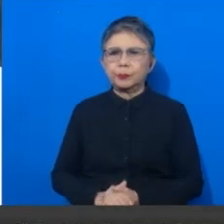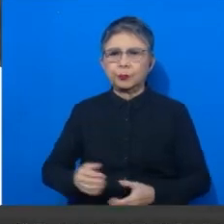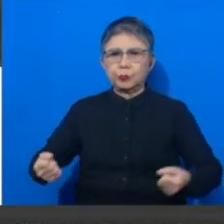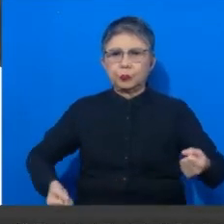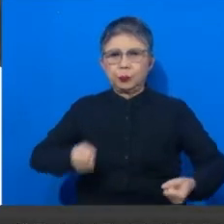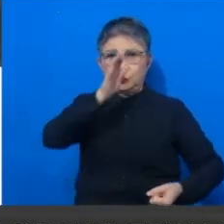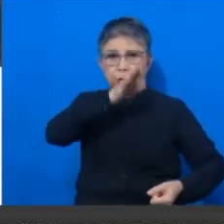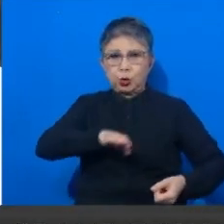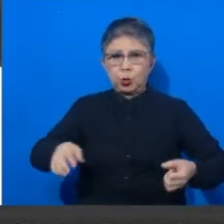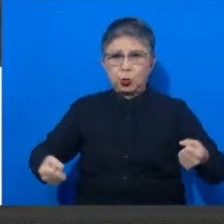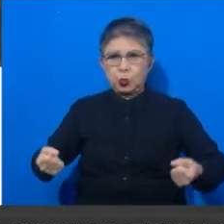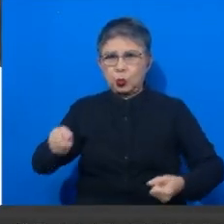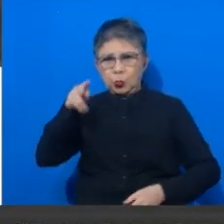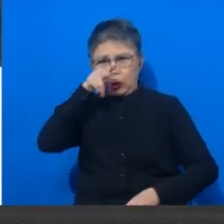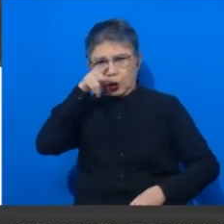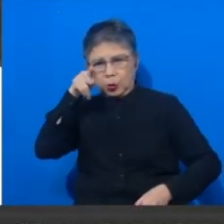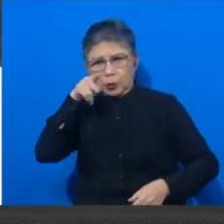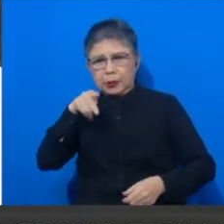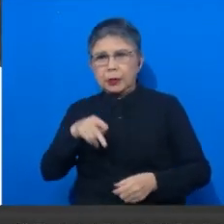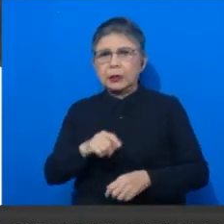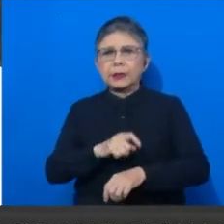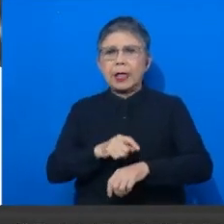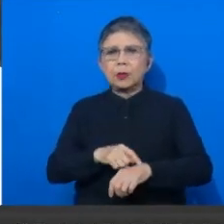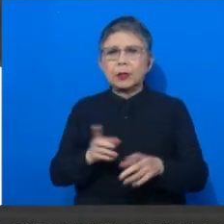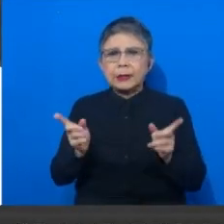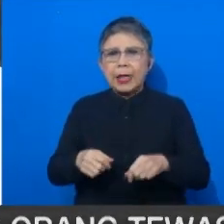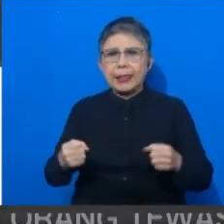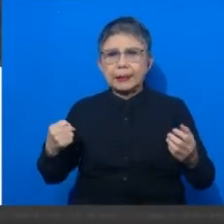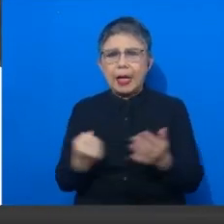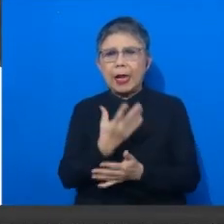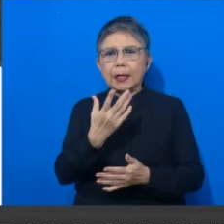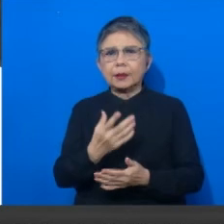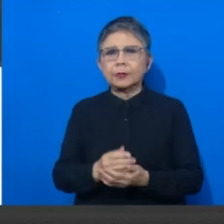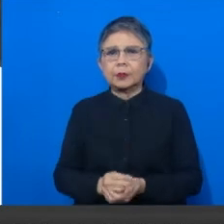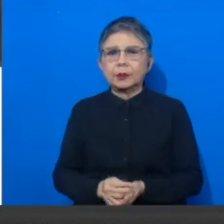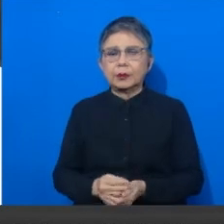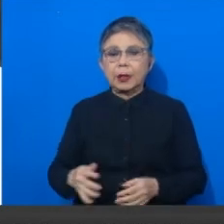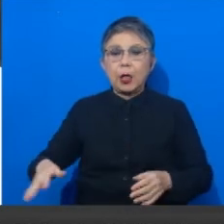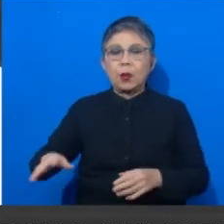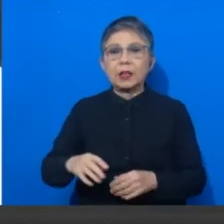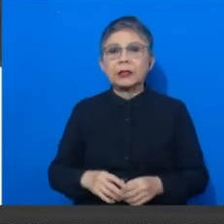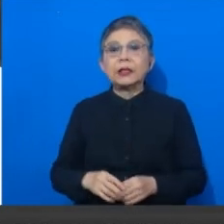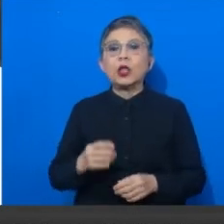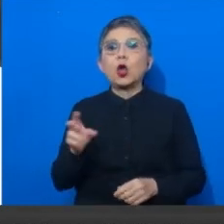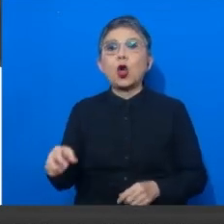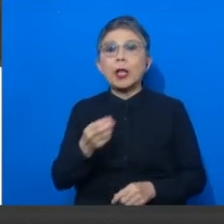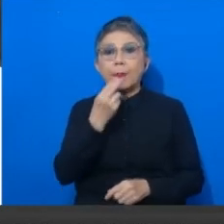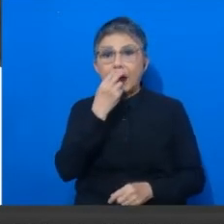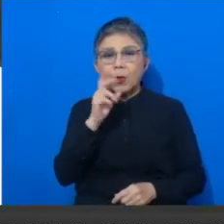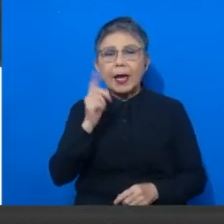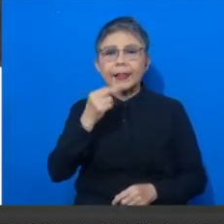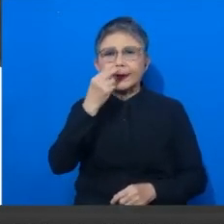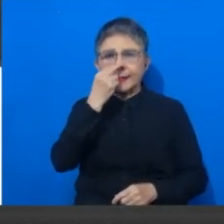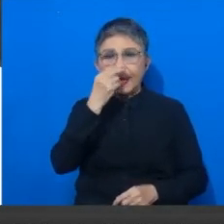Inilah rekaman dari kamera pengawas yang memperlihatkan detik-detik terjadinya kecelakaan tunggal di kawasan Setiabudi, Kota Bandung pada Senin